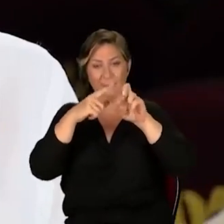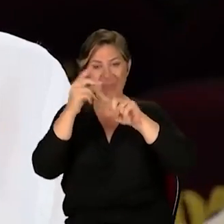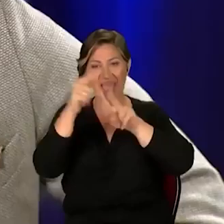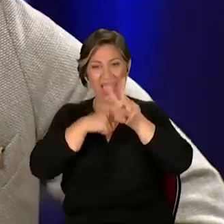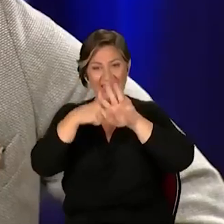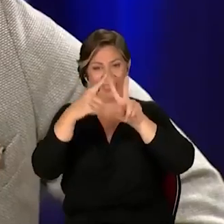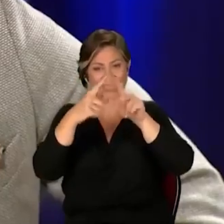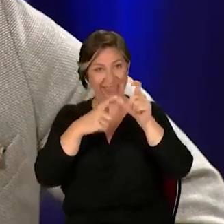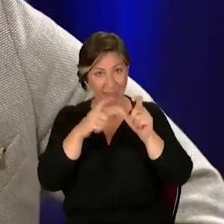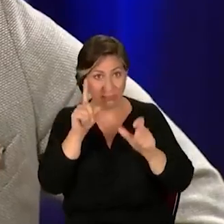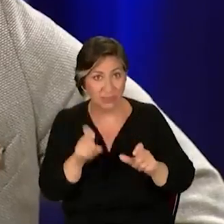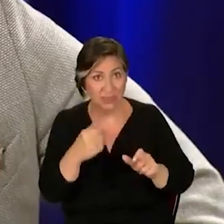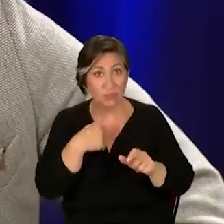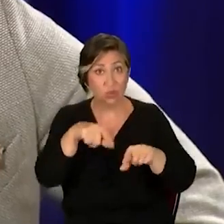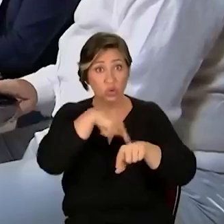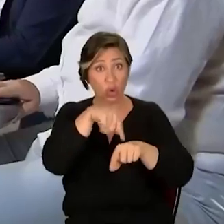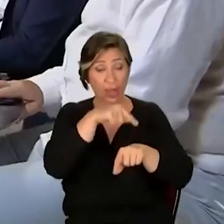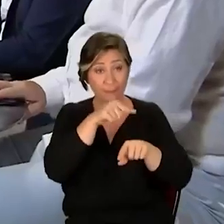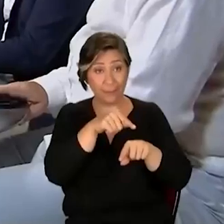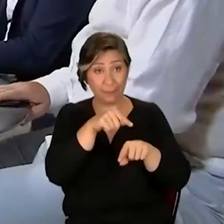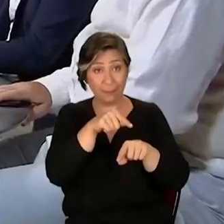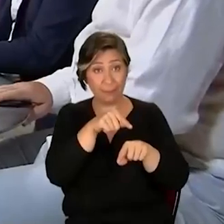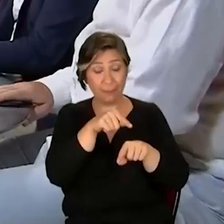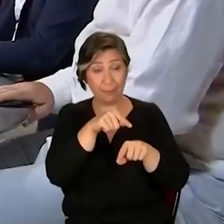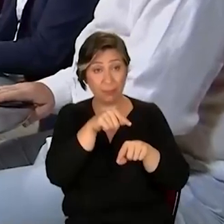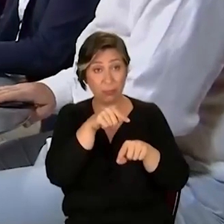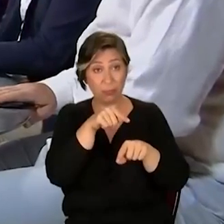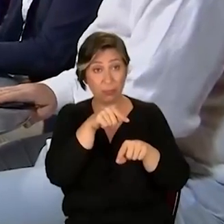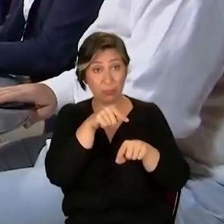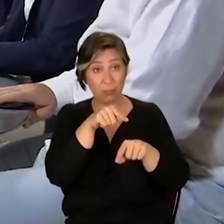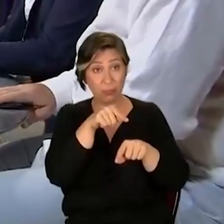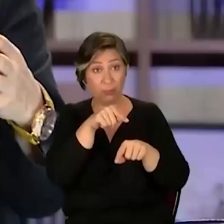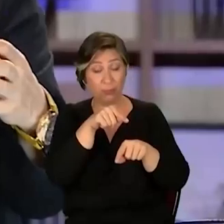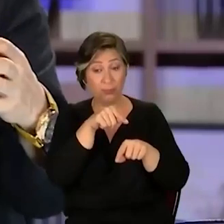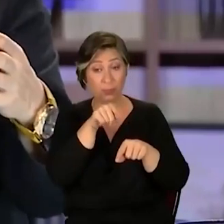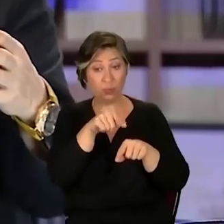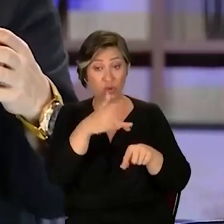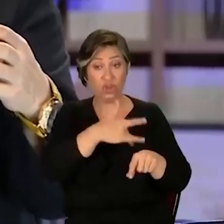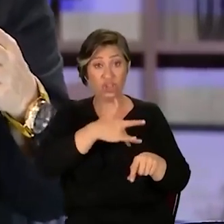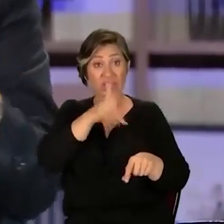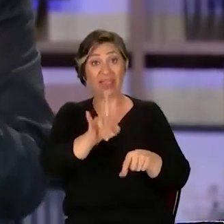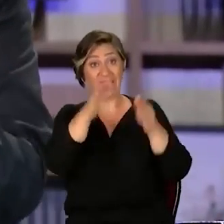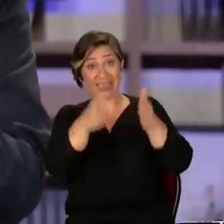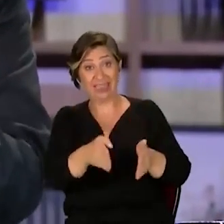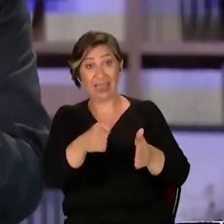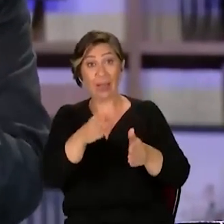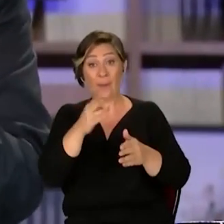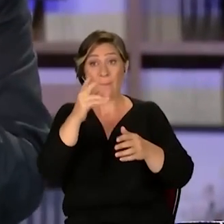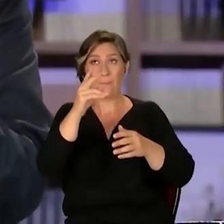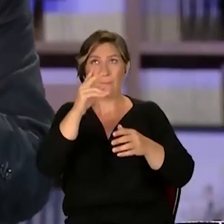Homo sapiens dönemin, ama dönem aslında bu canlının belli bir